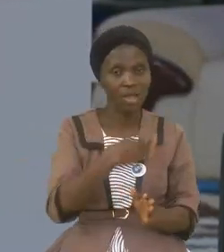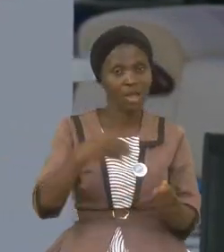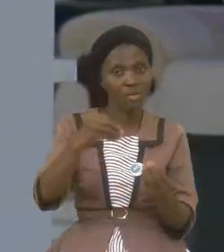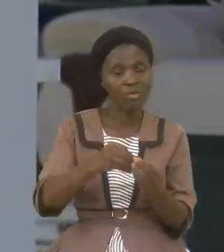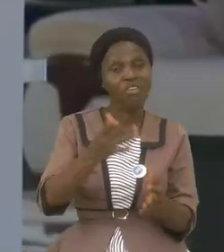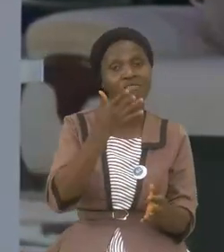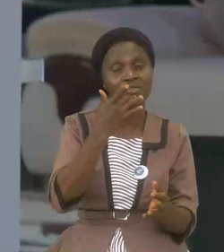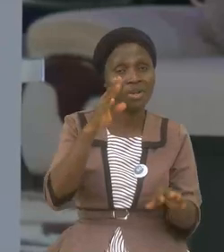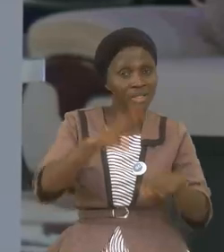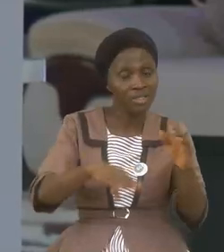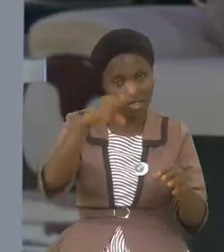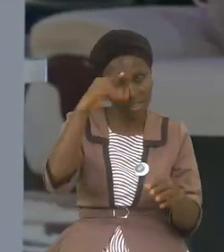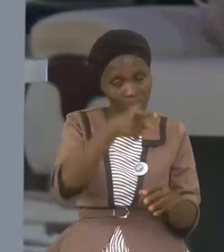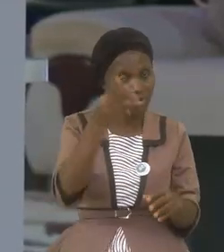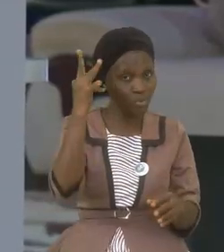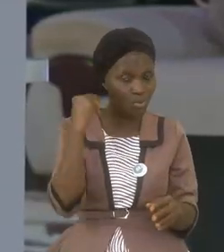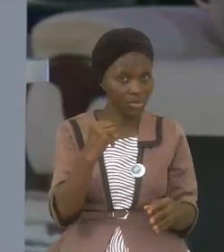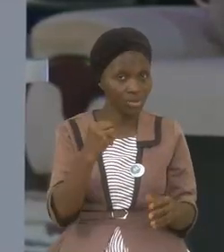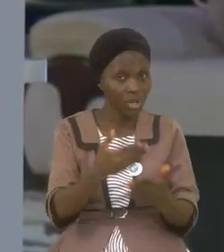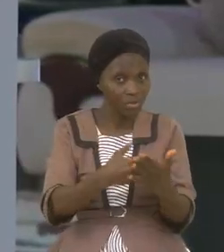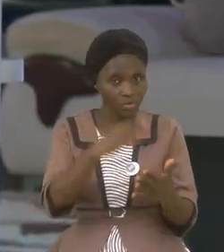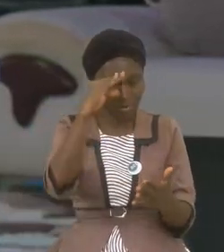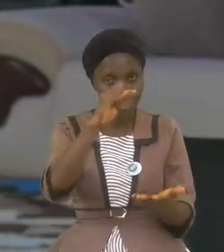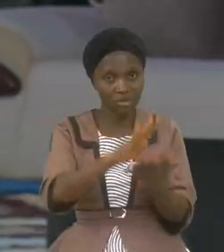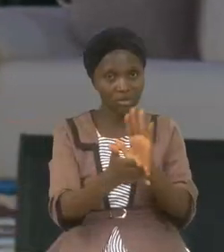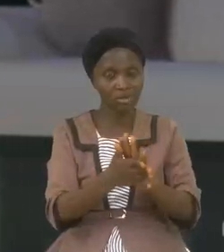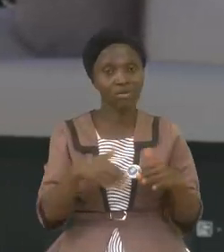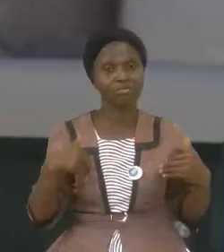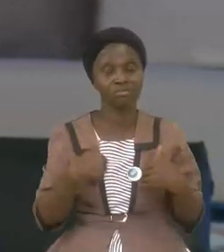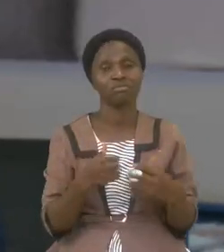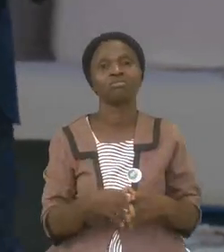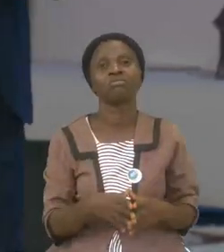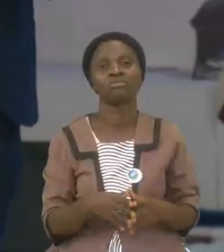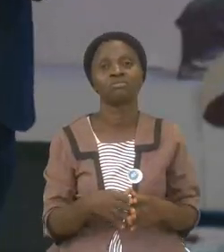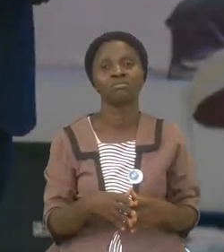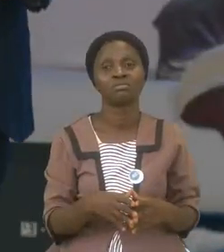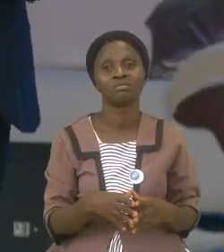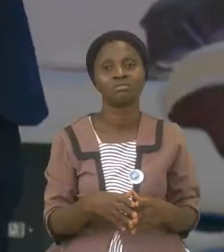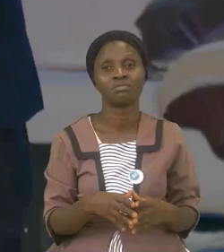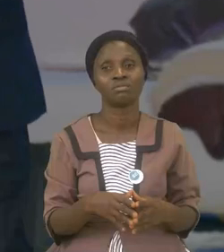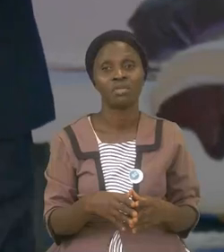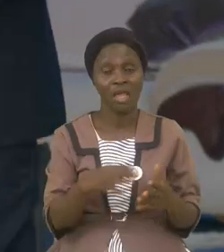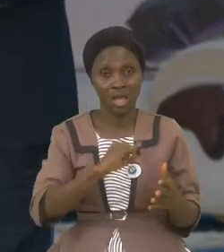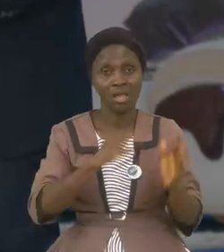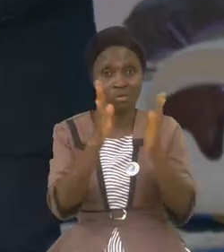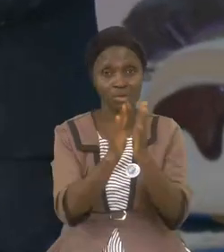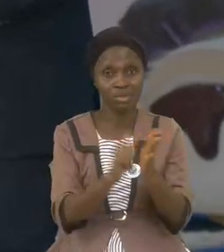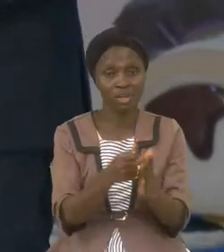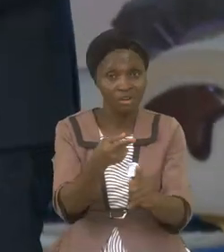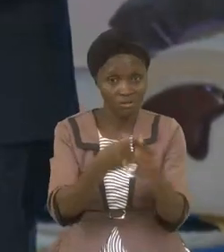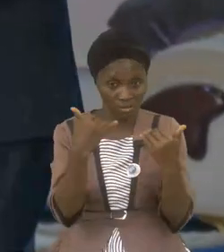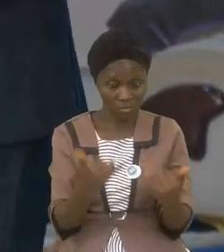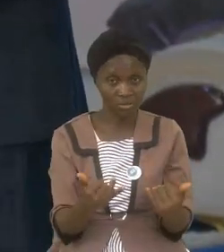Il est devenu plus élevé, plus favorisé qu'il n'était